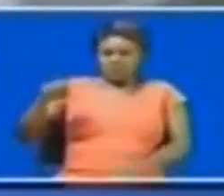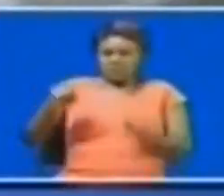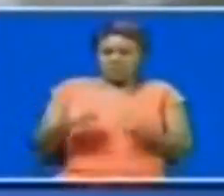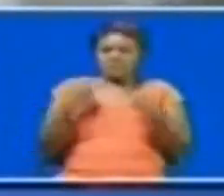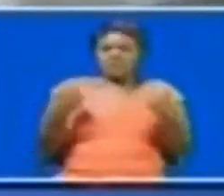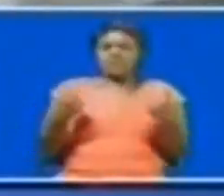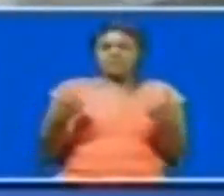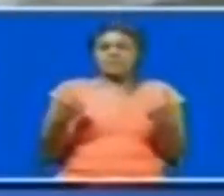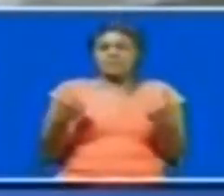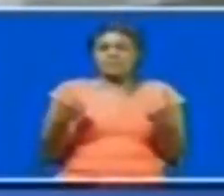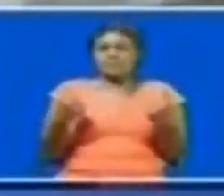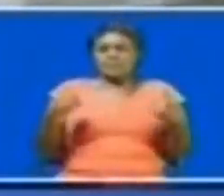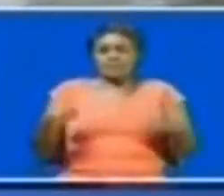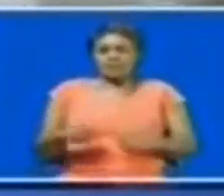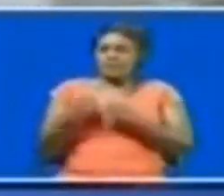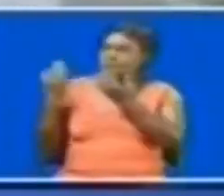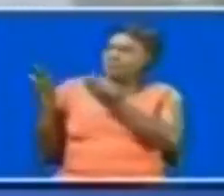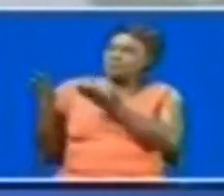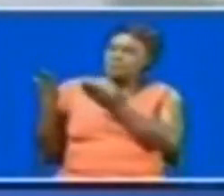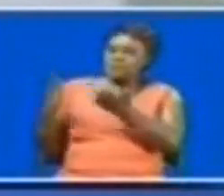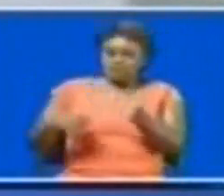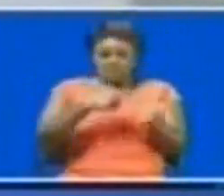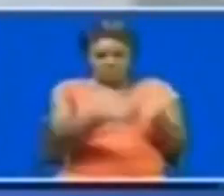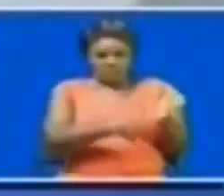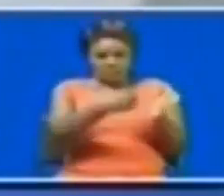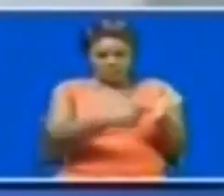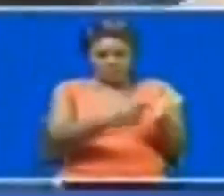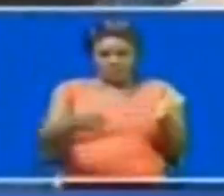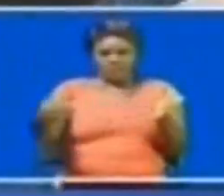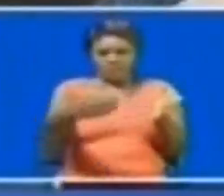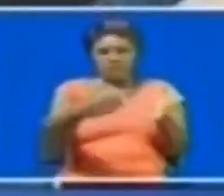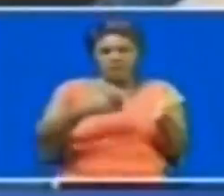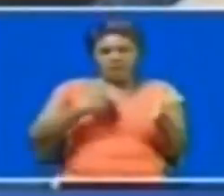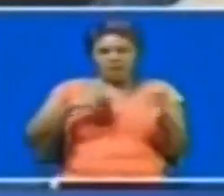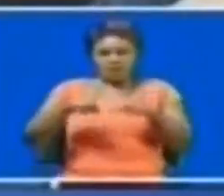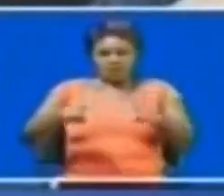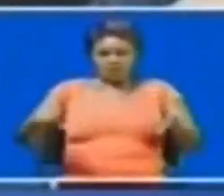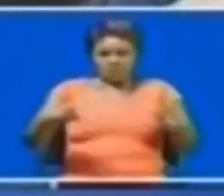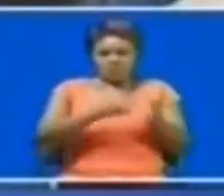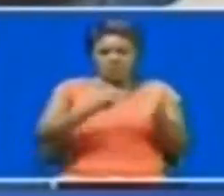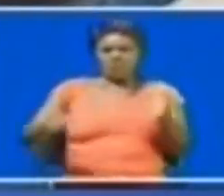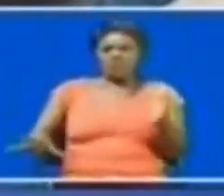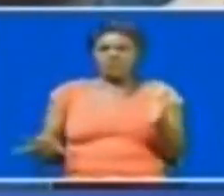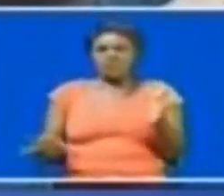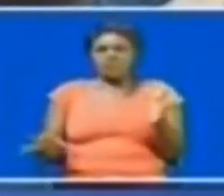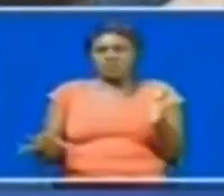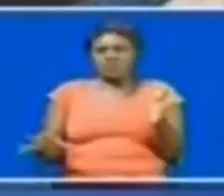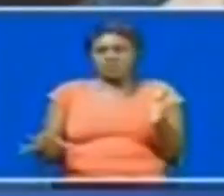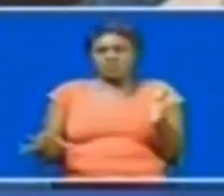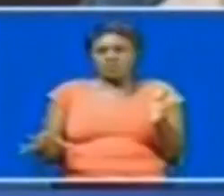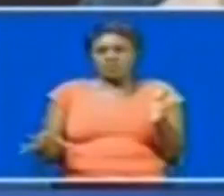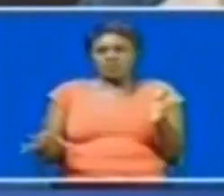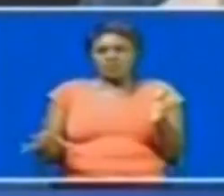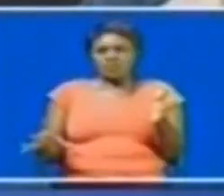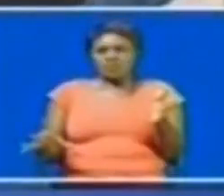akapata accident. Na hii accident, gurudumu la mbele, kuna kichuma ambaye ilichomoka na